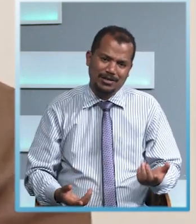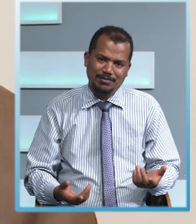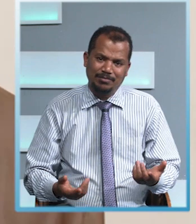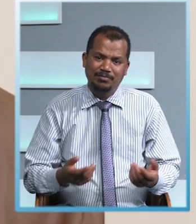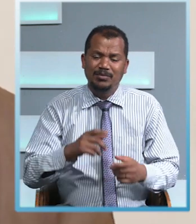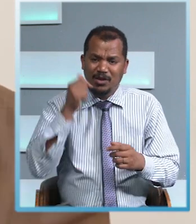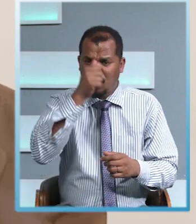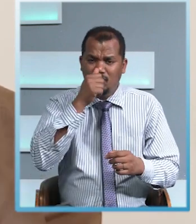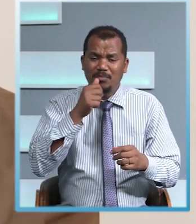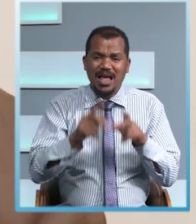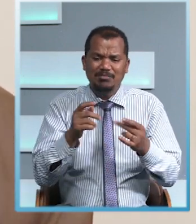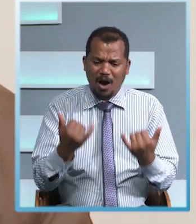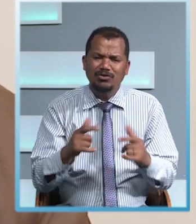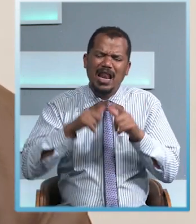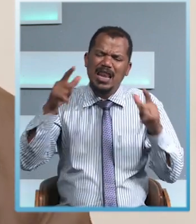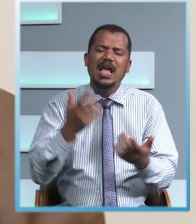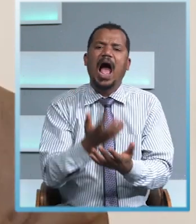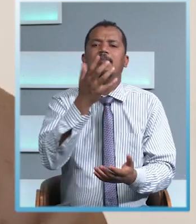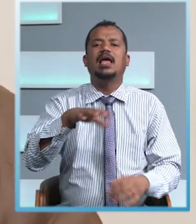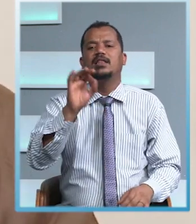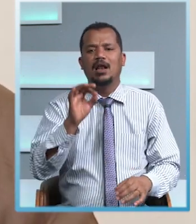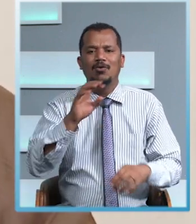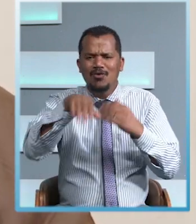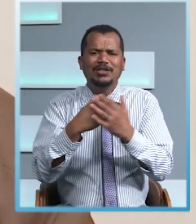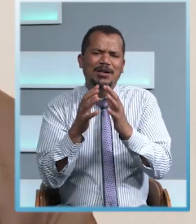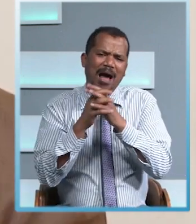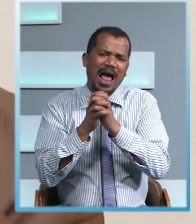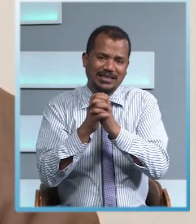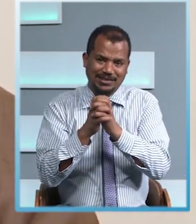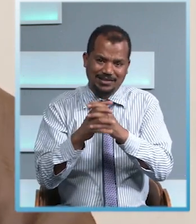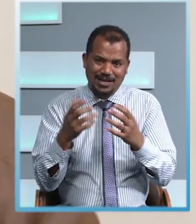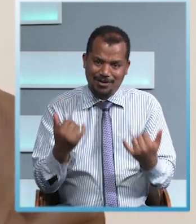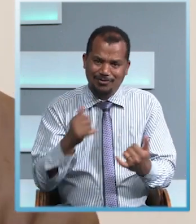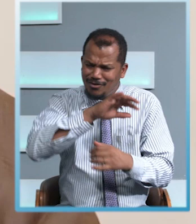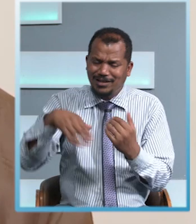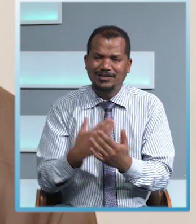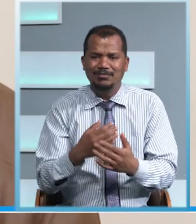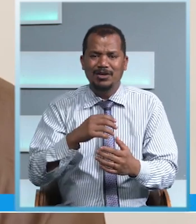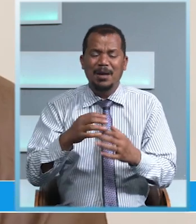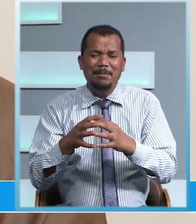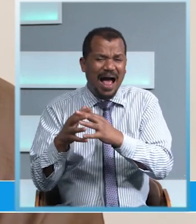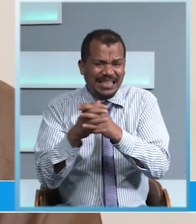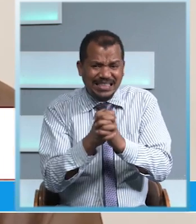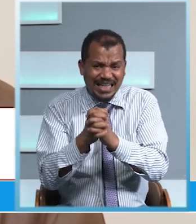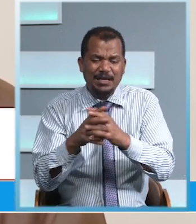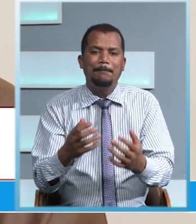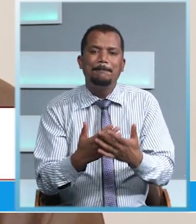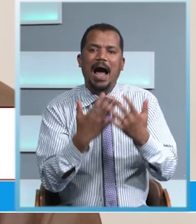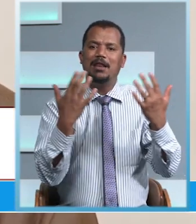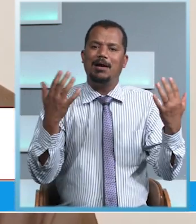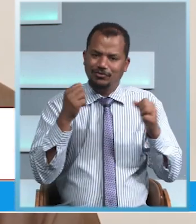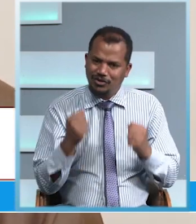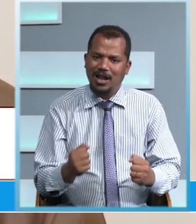አንችልም። ኢትዮጵያ ህዝብ ትልቅ ሀብት አግኝተናል። አሁን አንድነት አግኝተናል። አንድነታችንን አሁንም ቢሆን በአንድነት